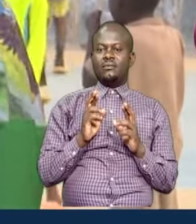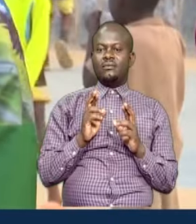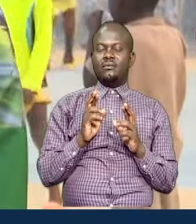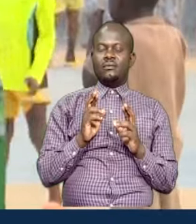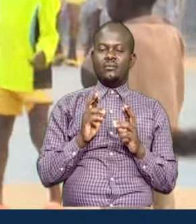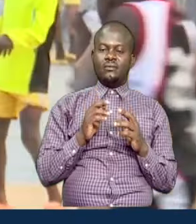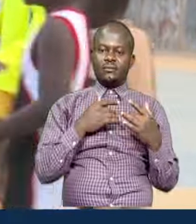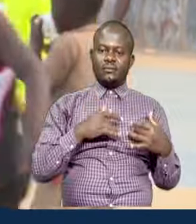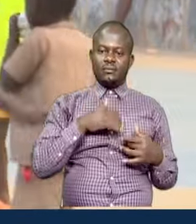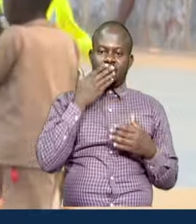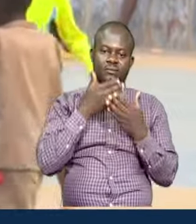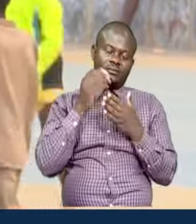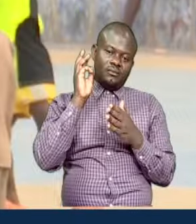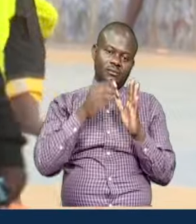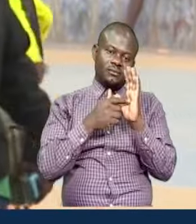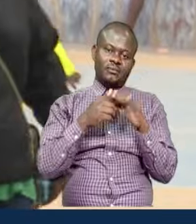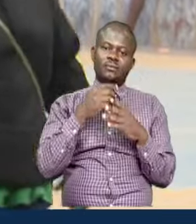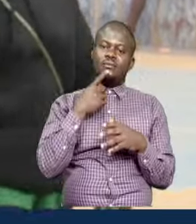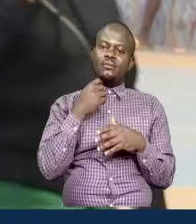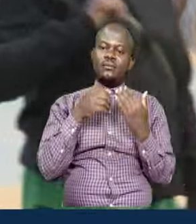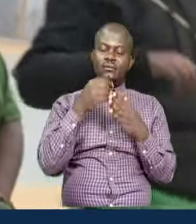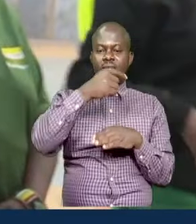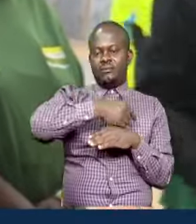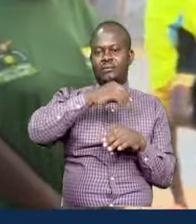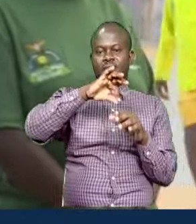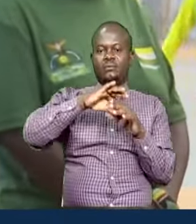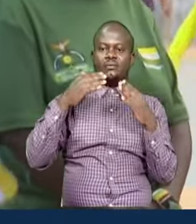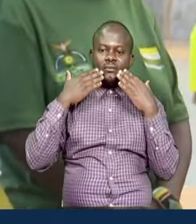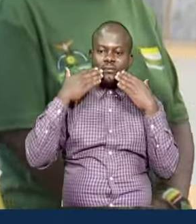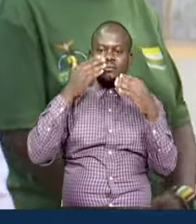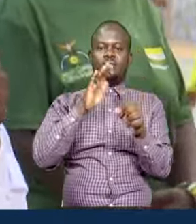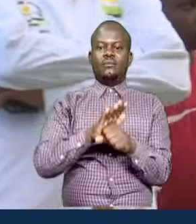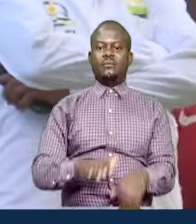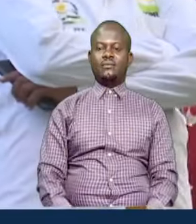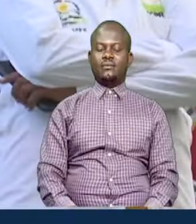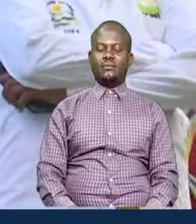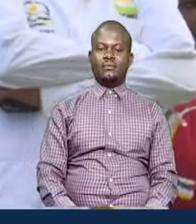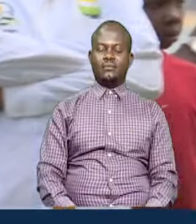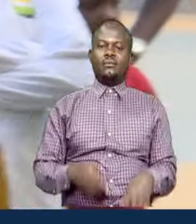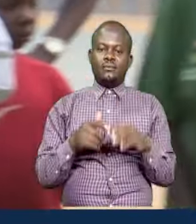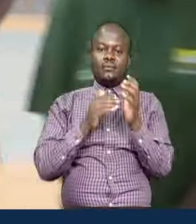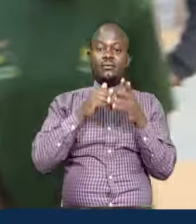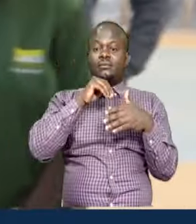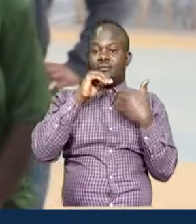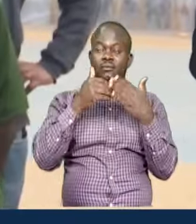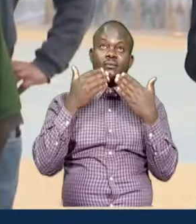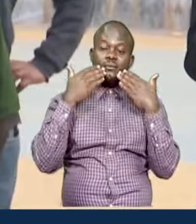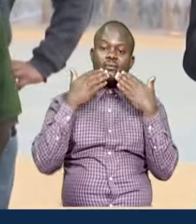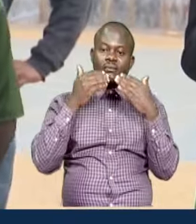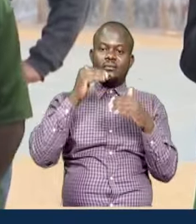batugaragarije bazayitoreka ku wa mbere ku munsi w'itora. Mwarakoze cyane abanyarwanda mwese. Nanone sivile inzego